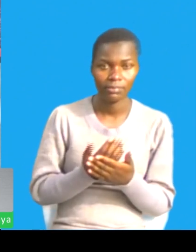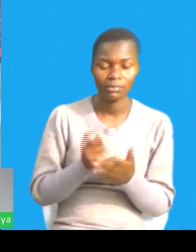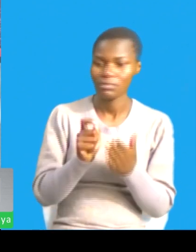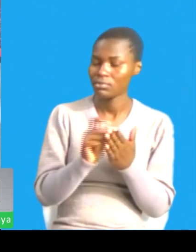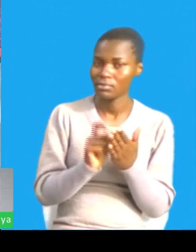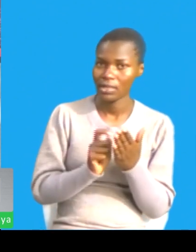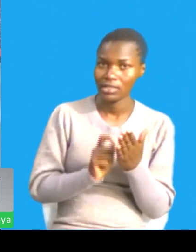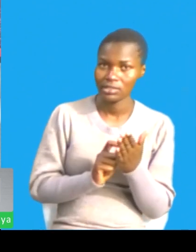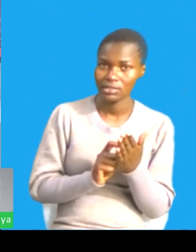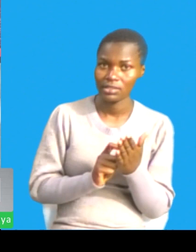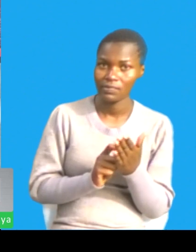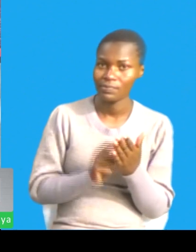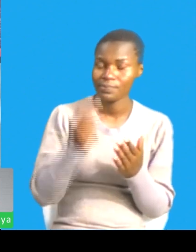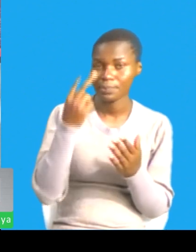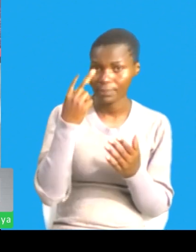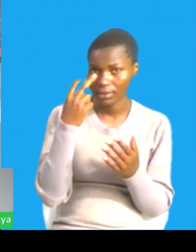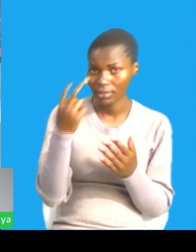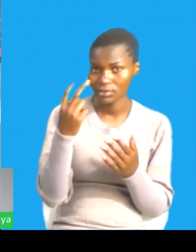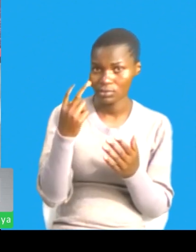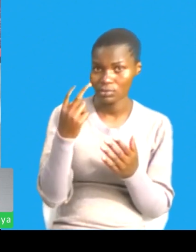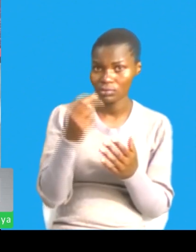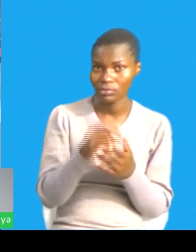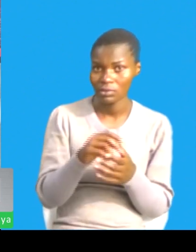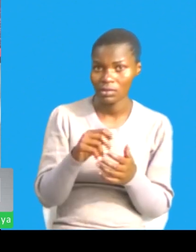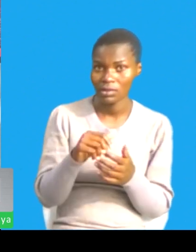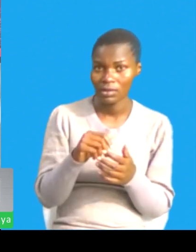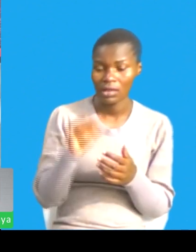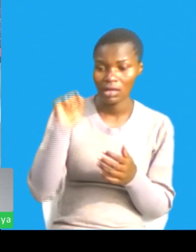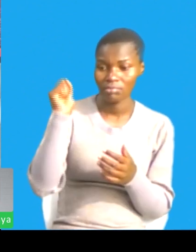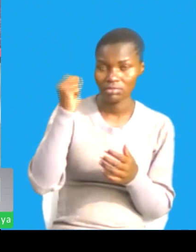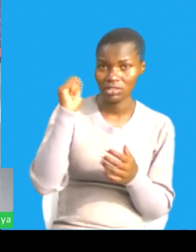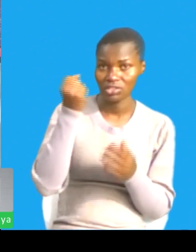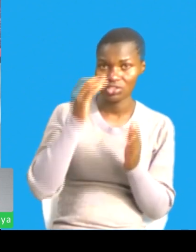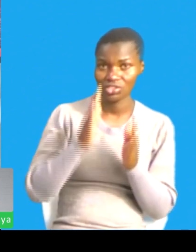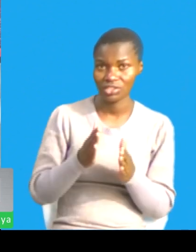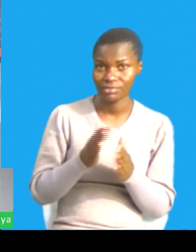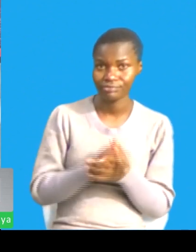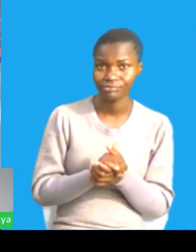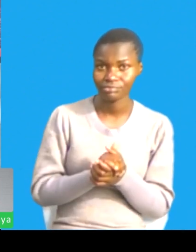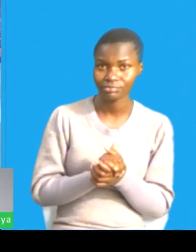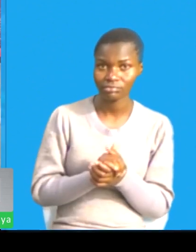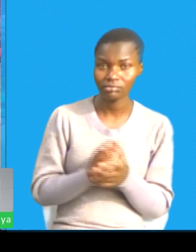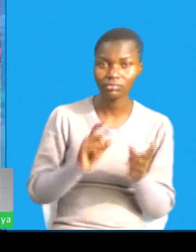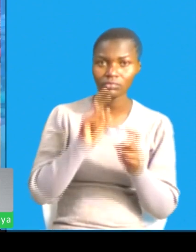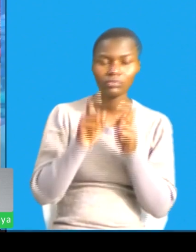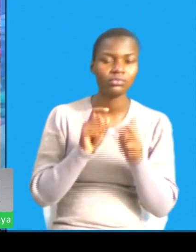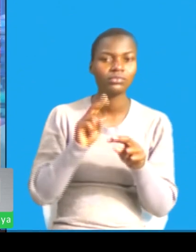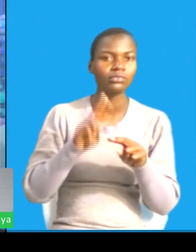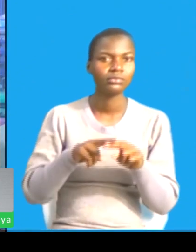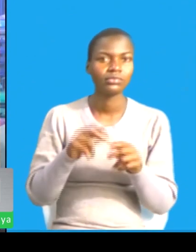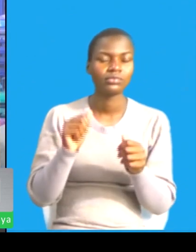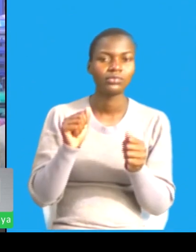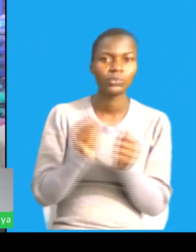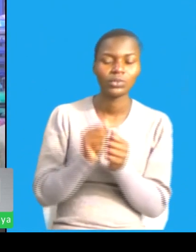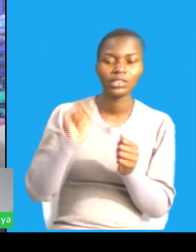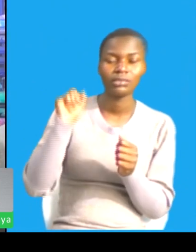writing. And I saw Ekuru Okot bring out the idea. Is it that you sat with Ekuru Okot and shared? And he